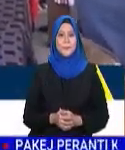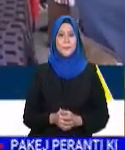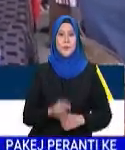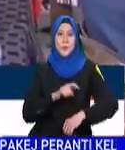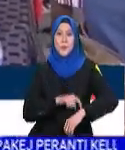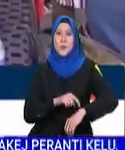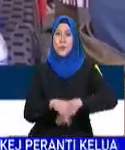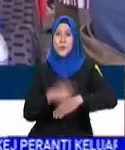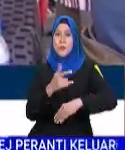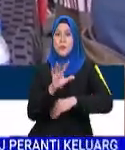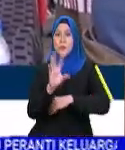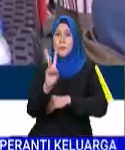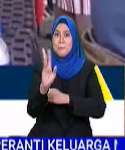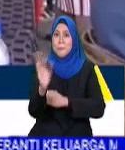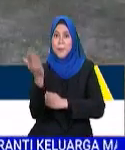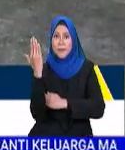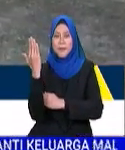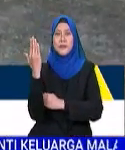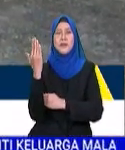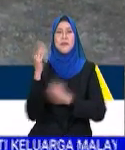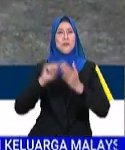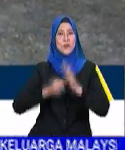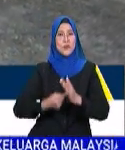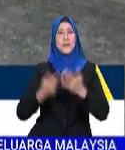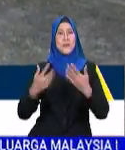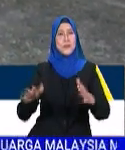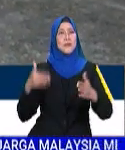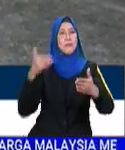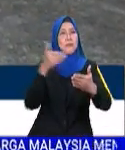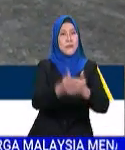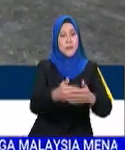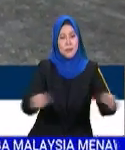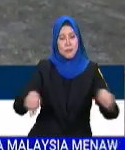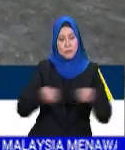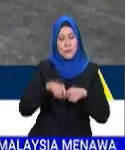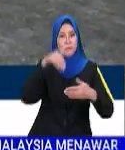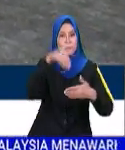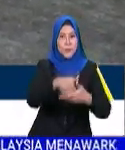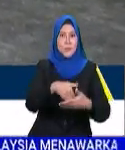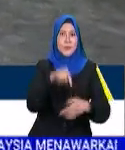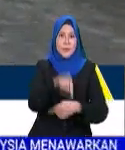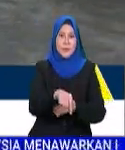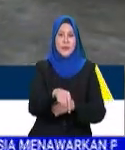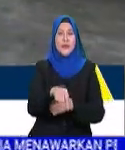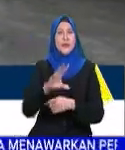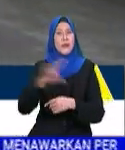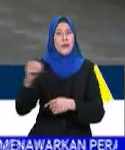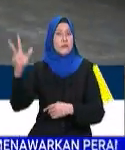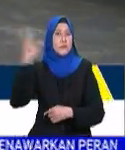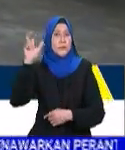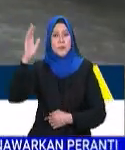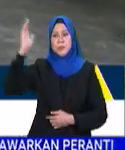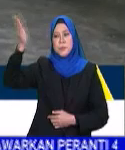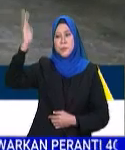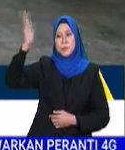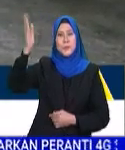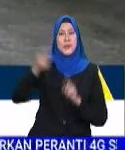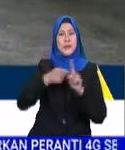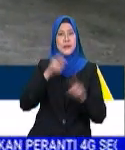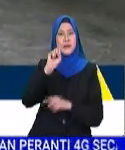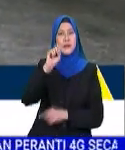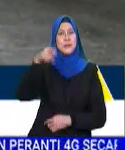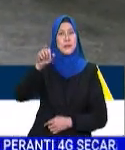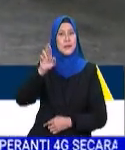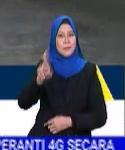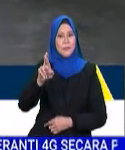Seawal pukul 6 pagi, mereka telah mula berada di pusat pengundian untuk mendengar taklimat akhir daripada Suruhanjaya Pilihan Raya